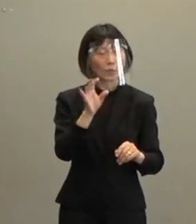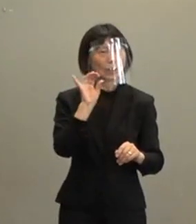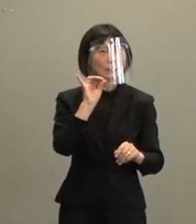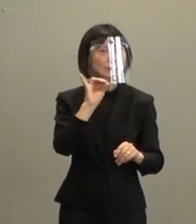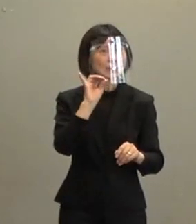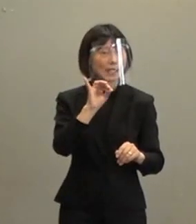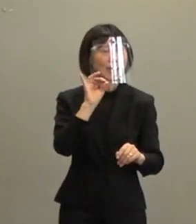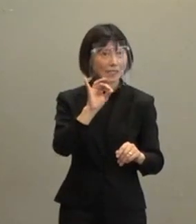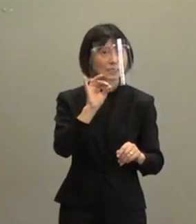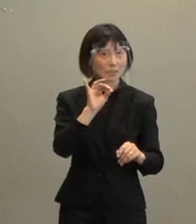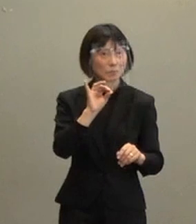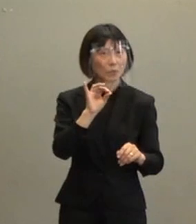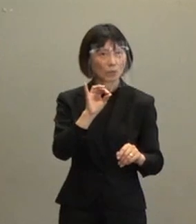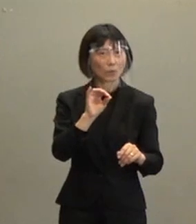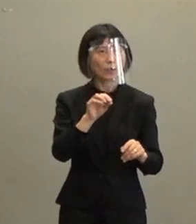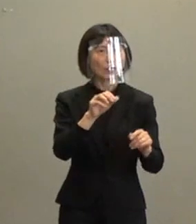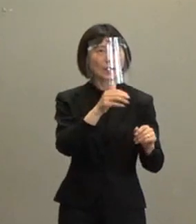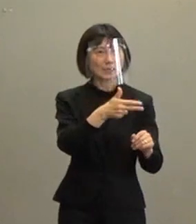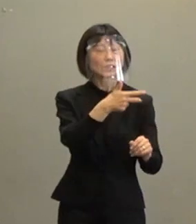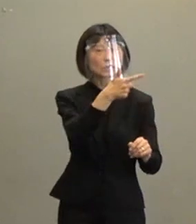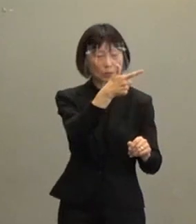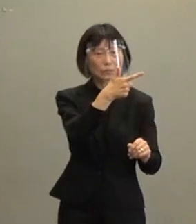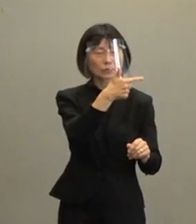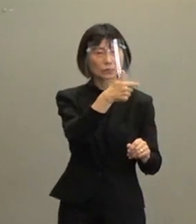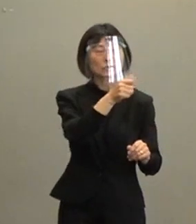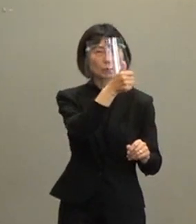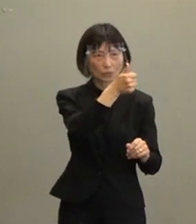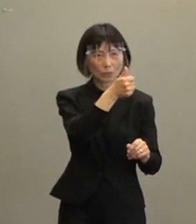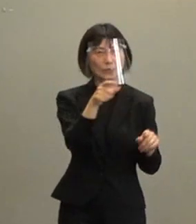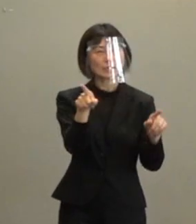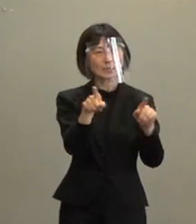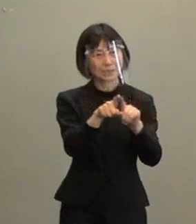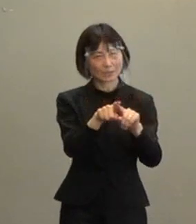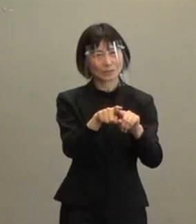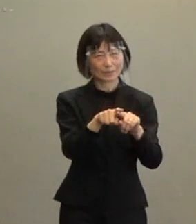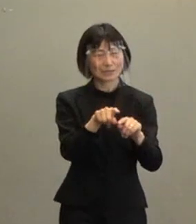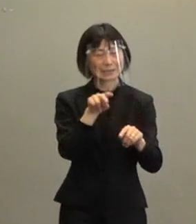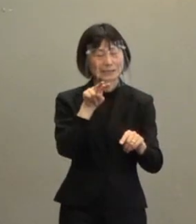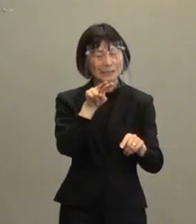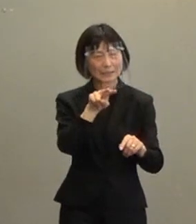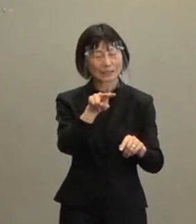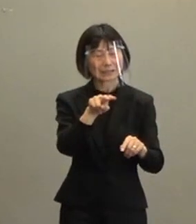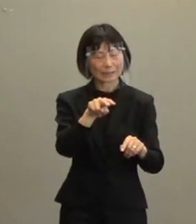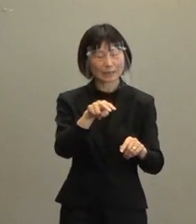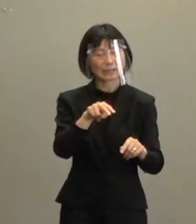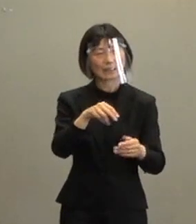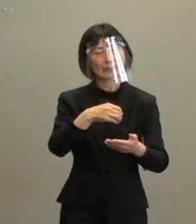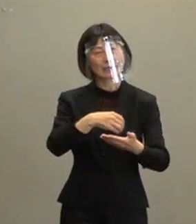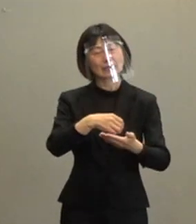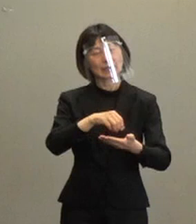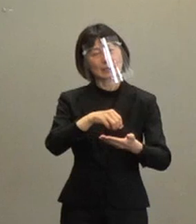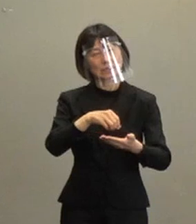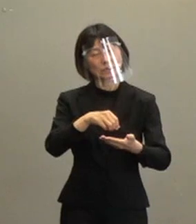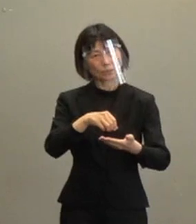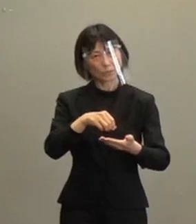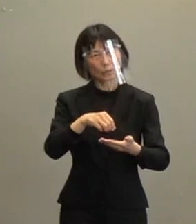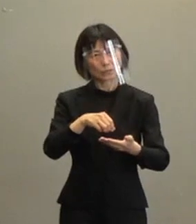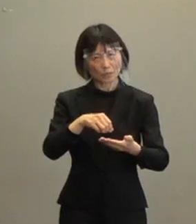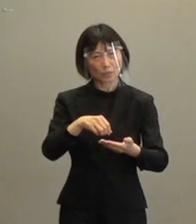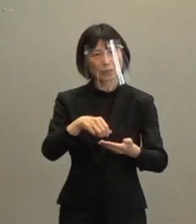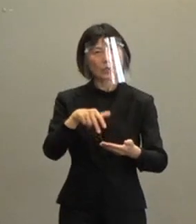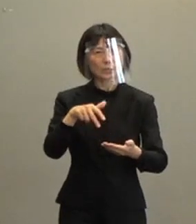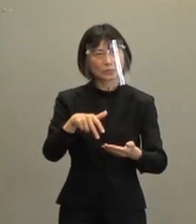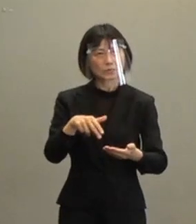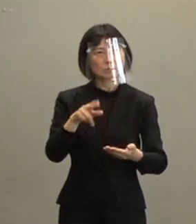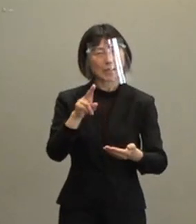のは、小出市長といろいろ企画をされてっていうのを実際に行ってますけど、熊谷市としてはどういうところがこのゴールデンスパイクの見どころ